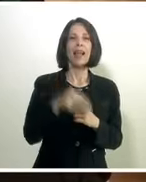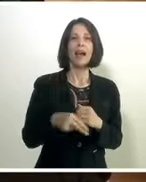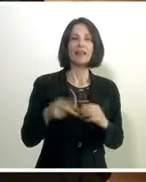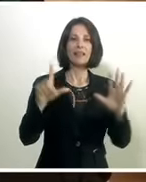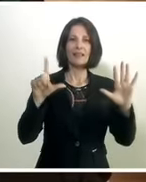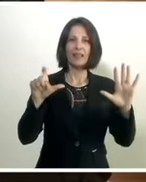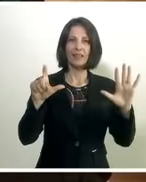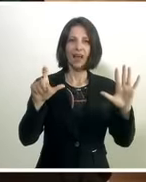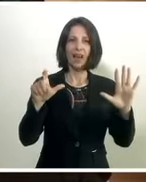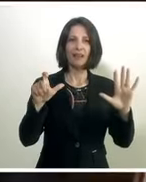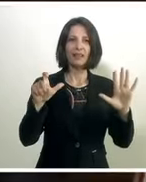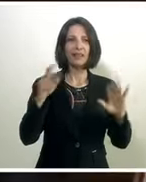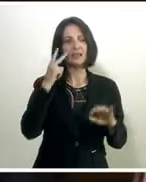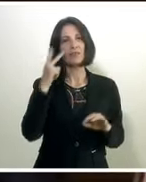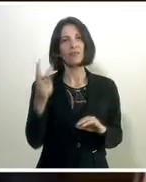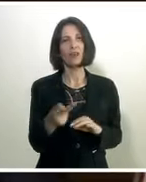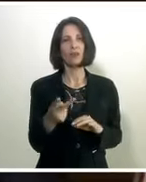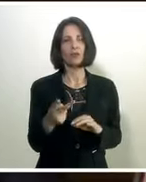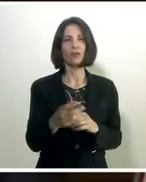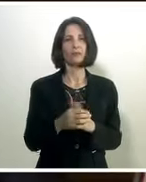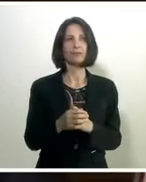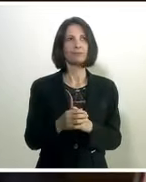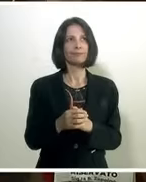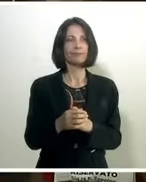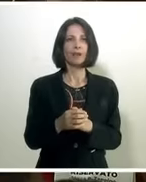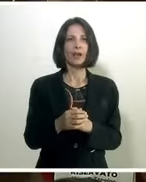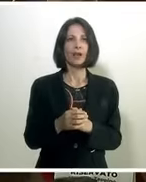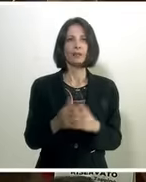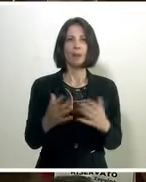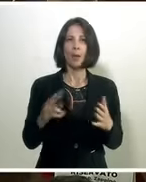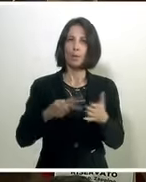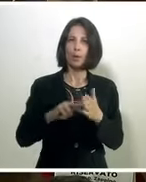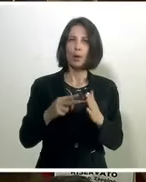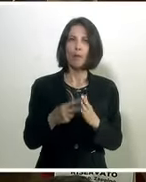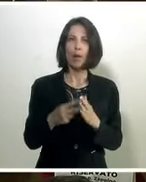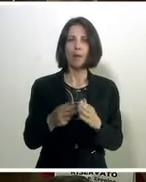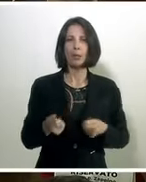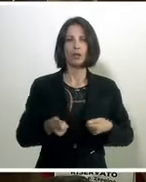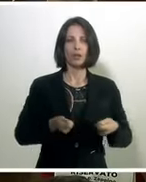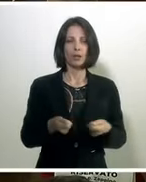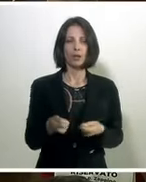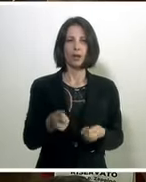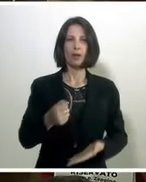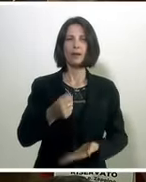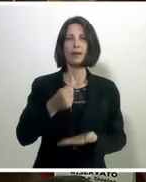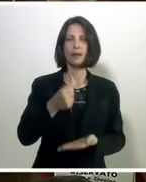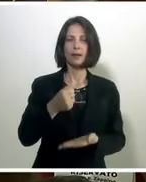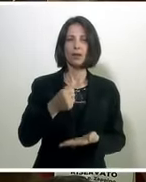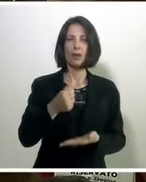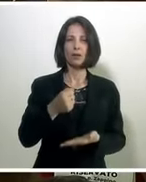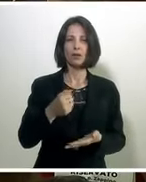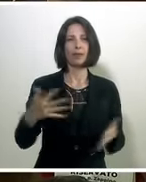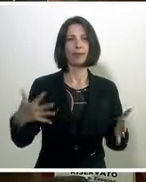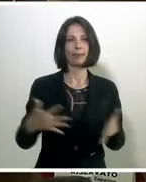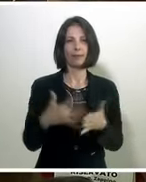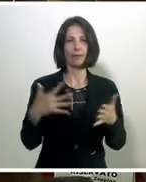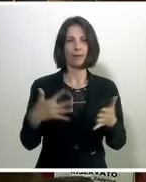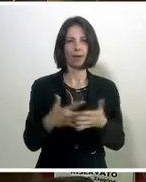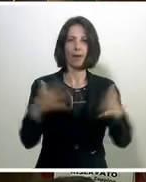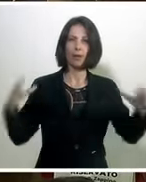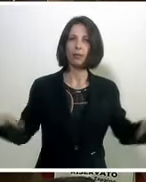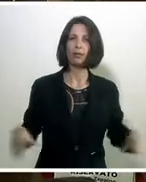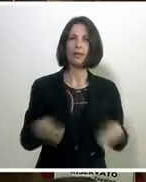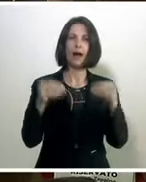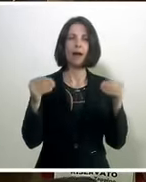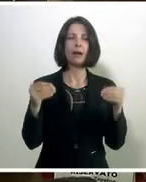ultime propagine della decolonizzazione si fa acuto il problema della gestione delle risorse ed emerge la difficoltà dopo l'indipendenza